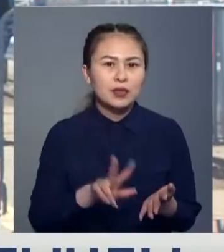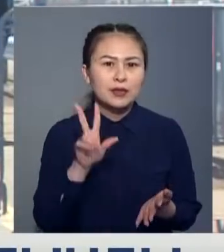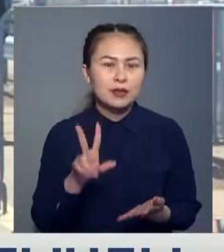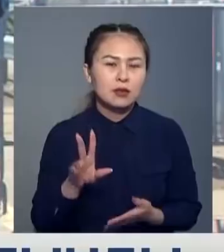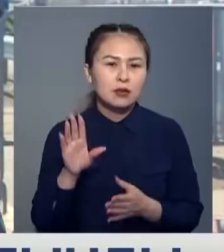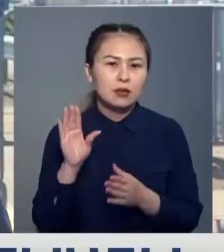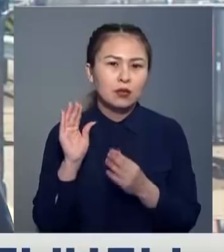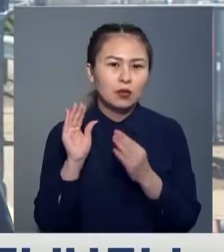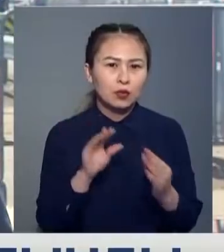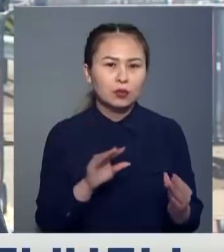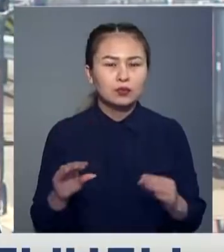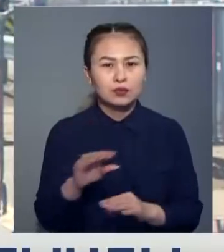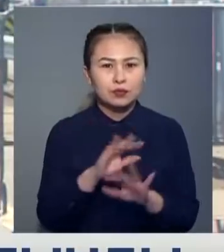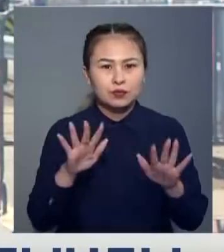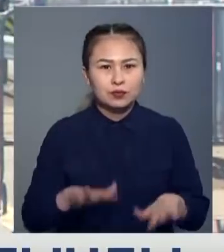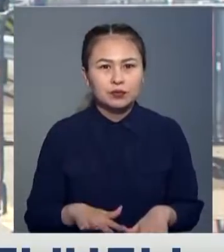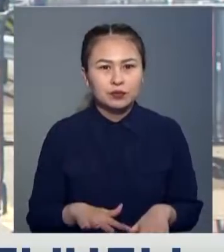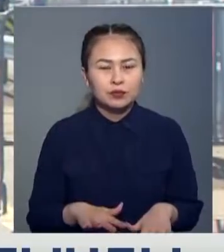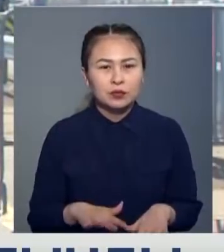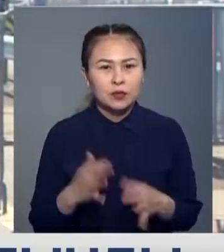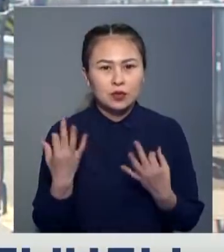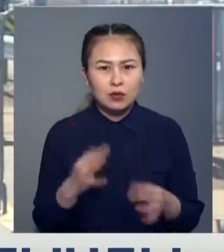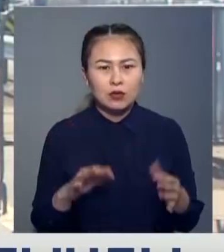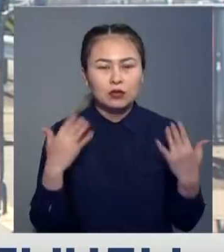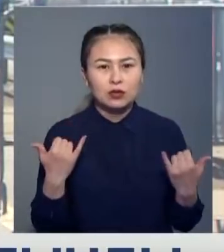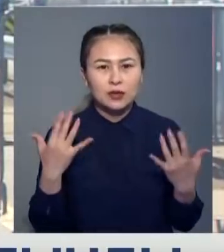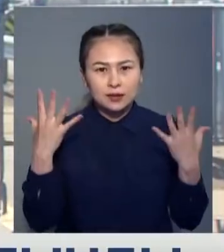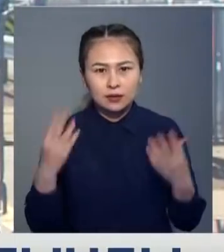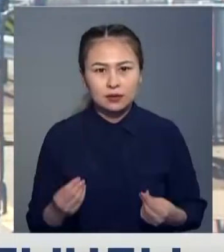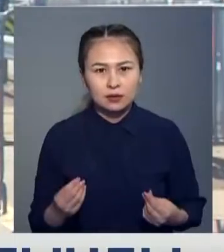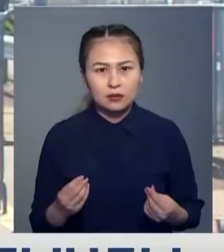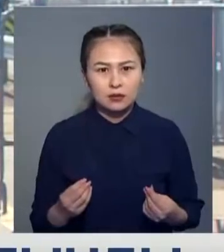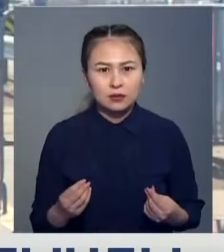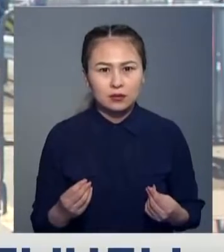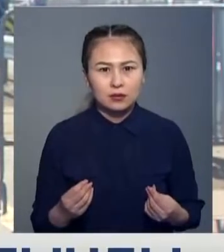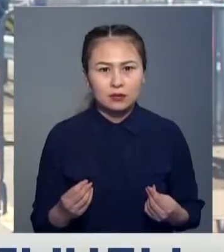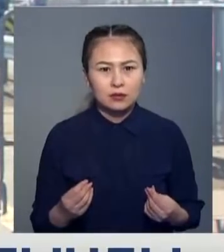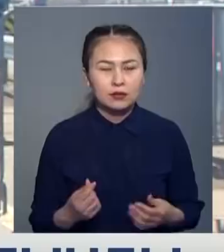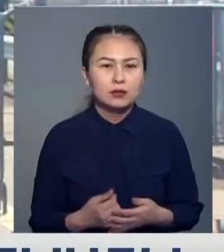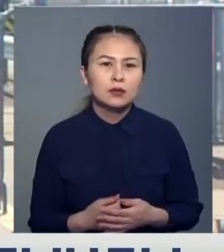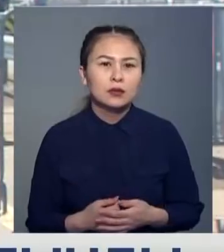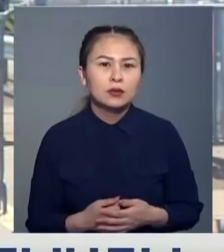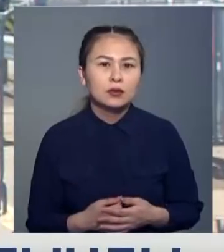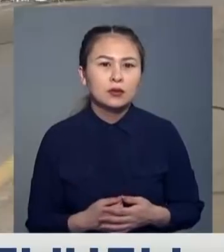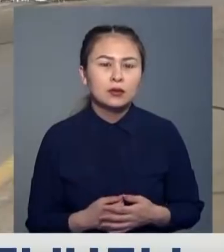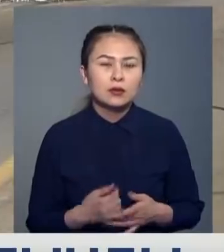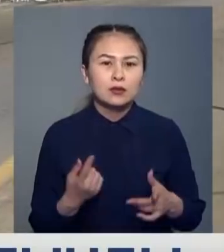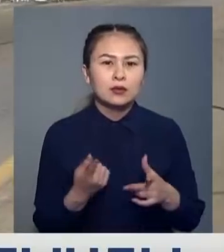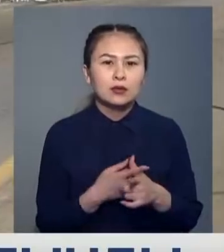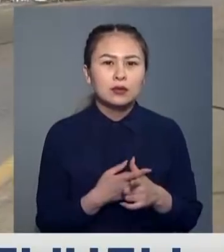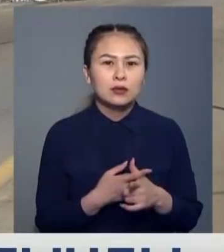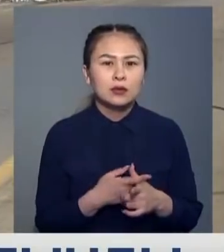көлік айналма жол арқылы өткізілген. Жалпы бүгінгі күні барлық бекеттерде ұзын ырғасы